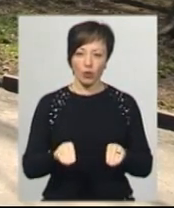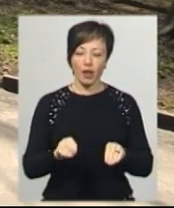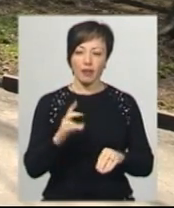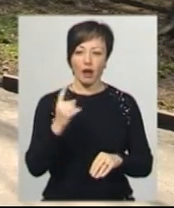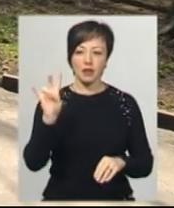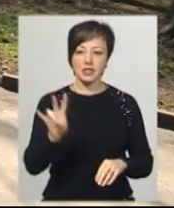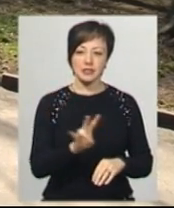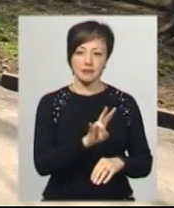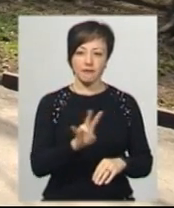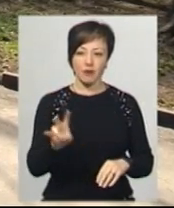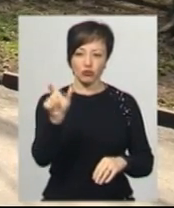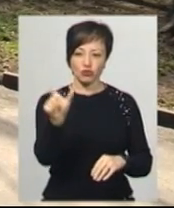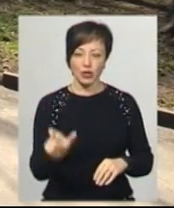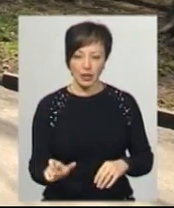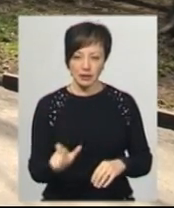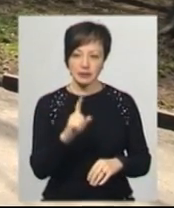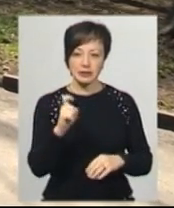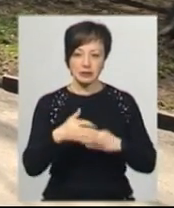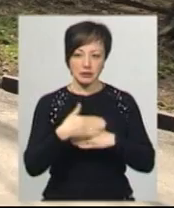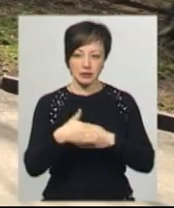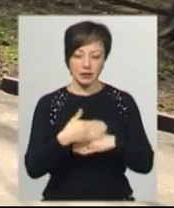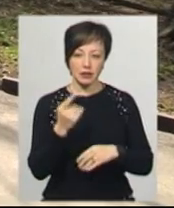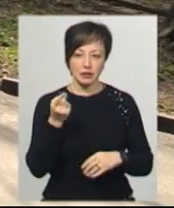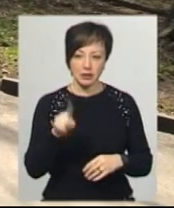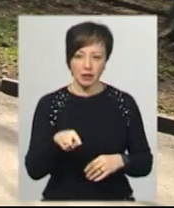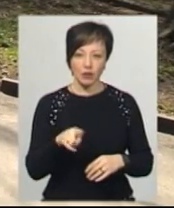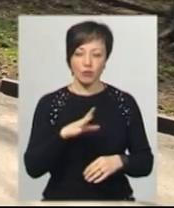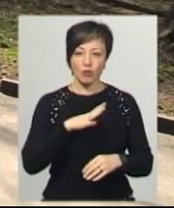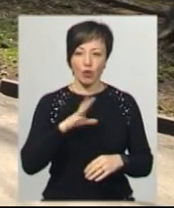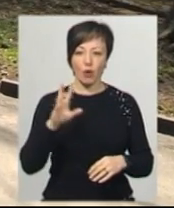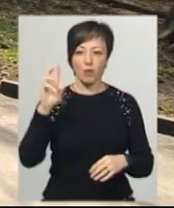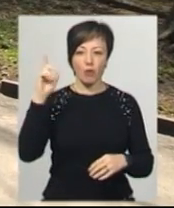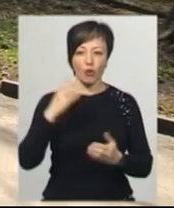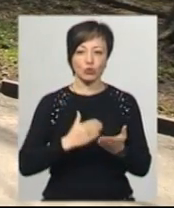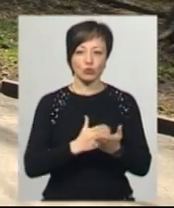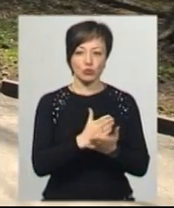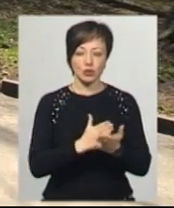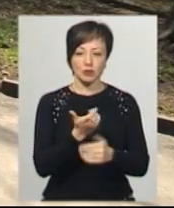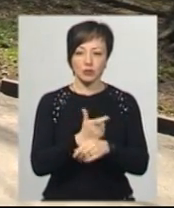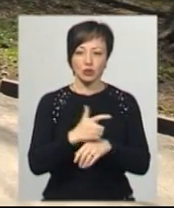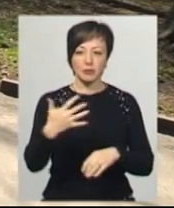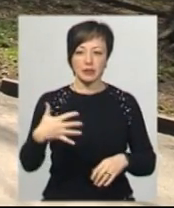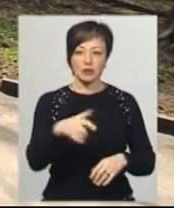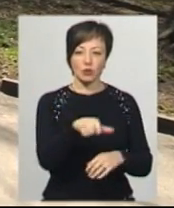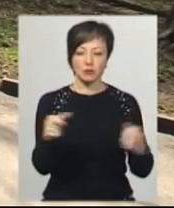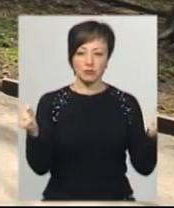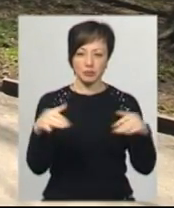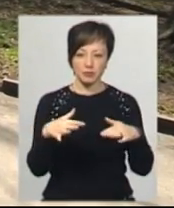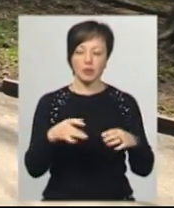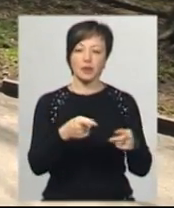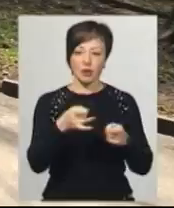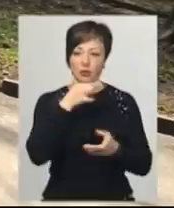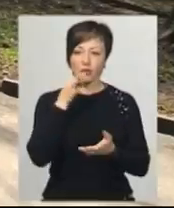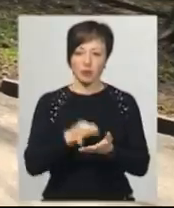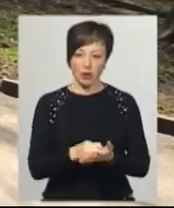священика за те, що було богослужіння. Більше 50 осіб зібралося і притягнути